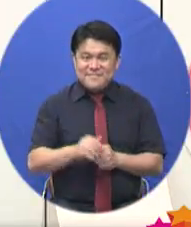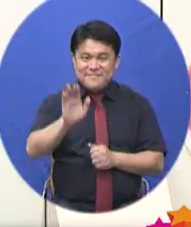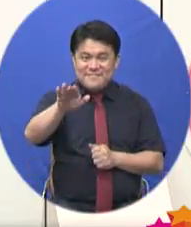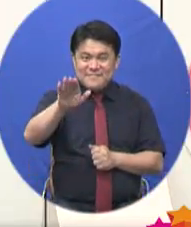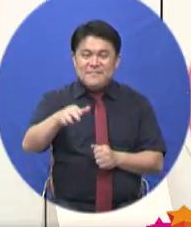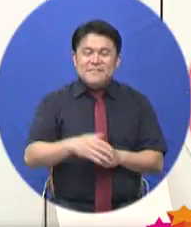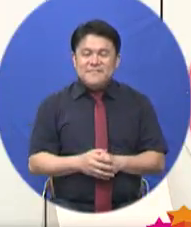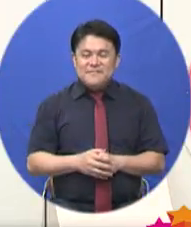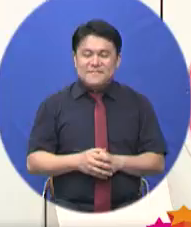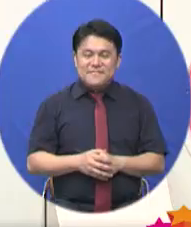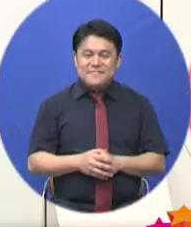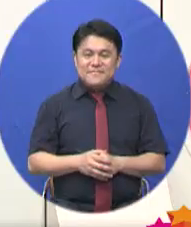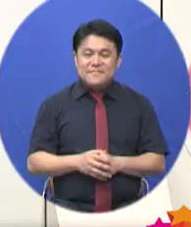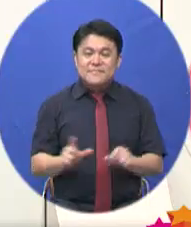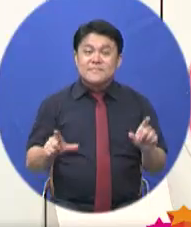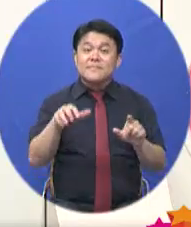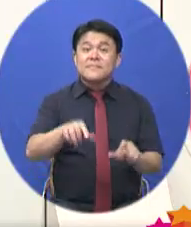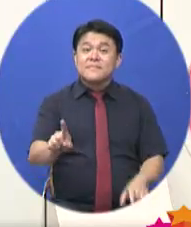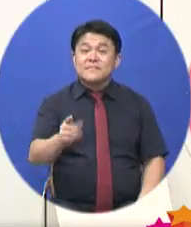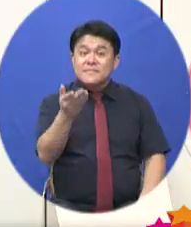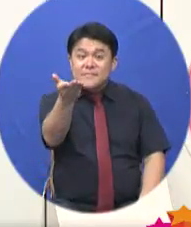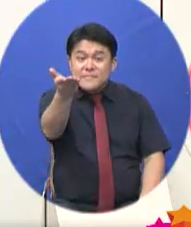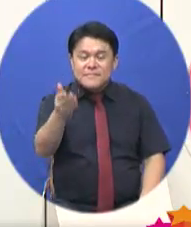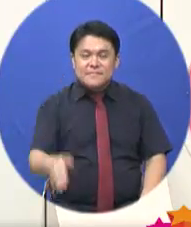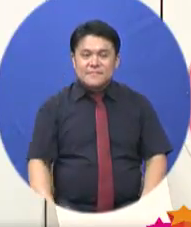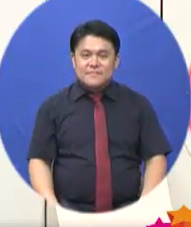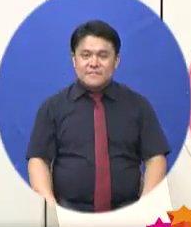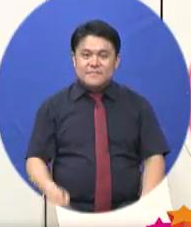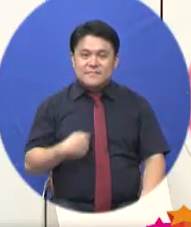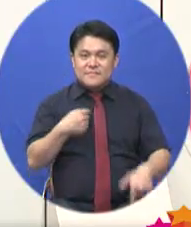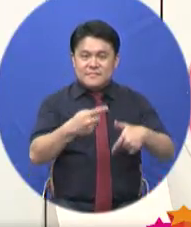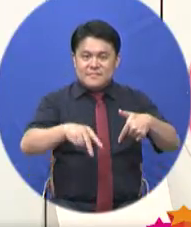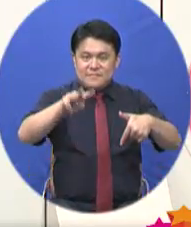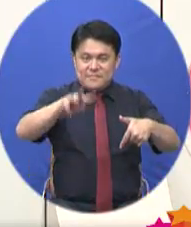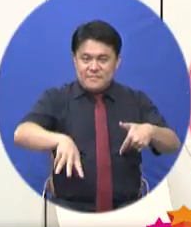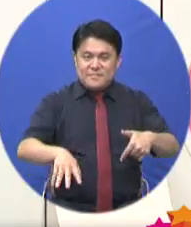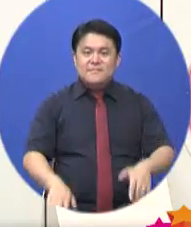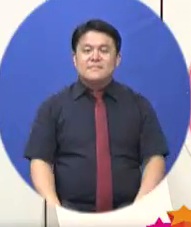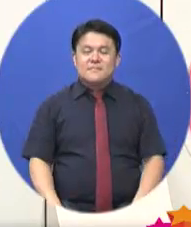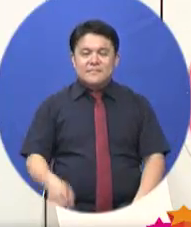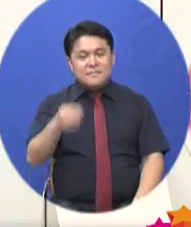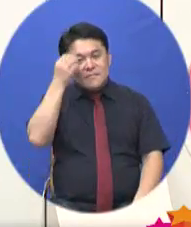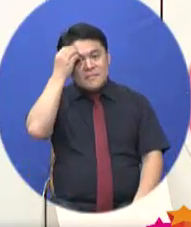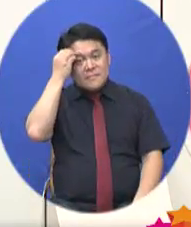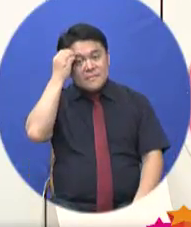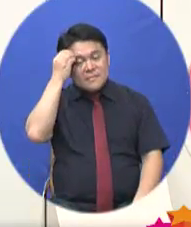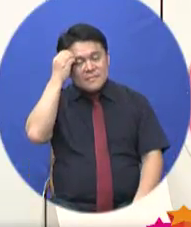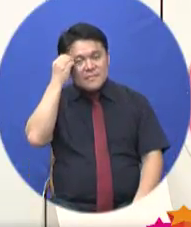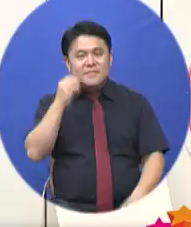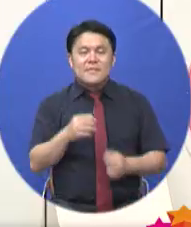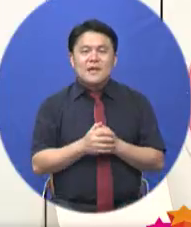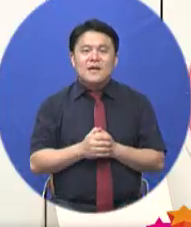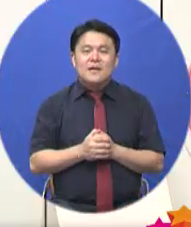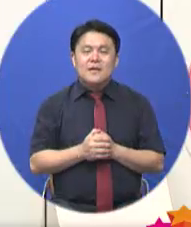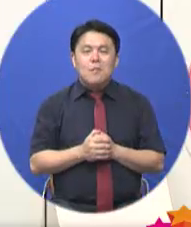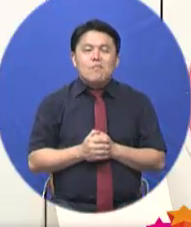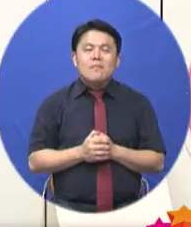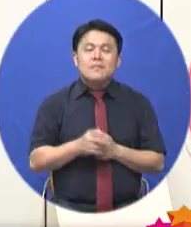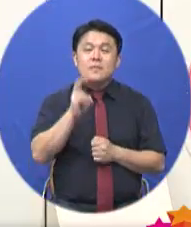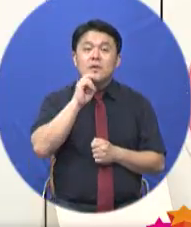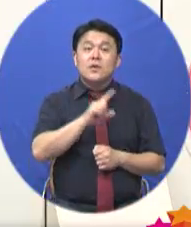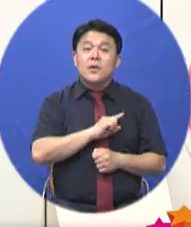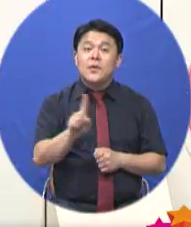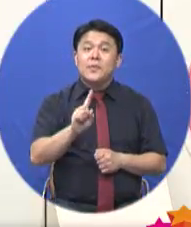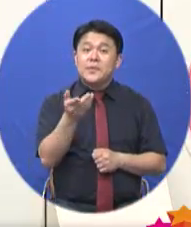여보세요? 네. 네, 어디 사십니까? 여기 인천이요. 인천? 예. 네. 예. 어떤